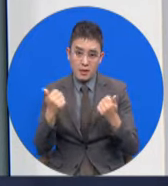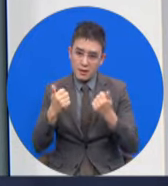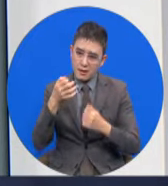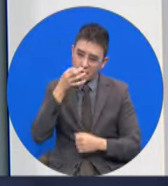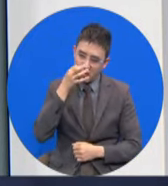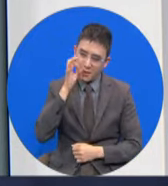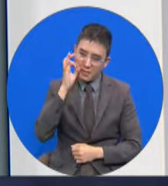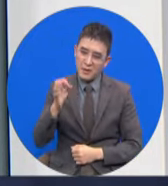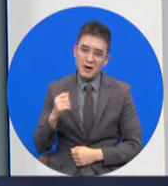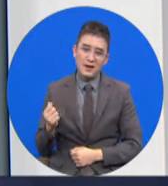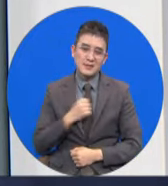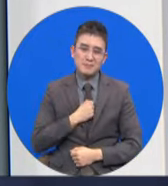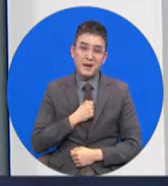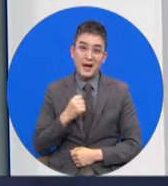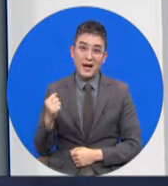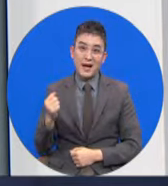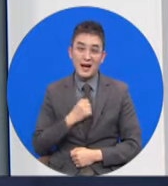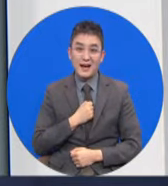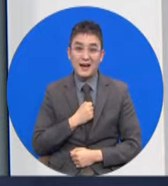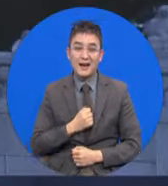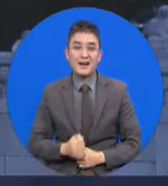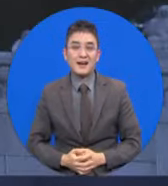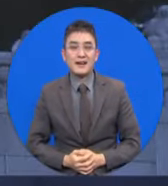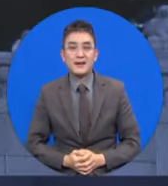생각이 듭니다. 네. 깝깝하다.